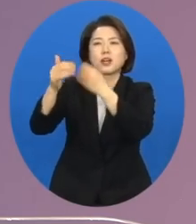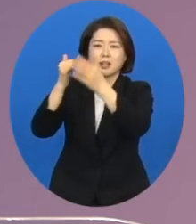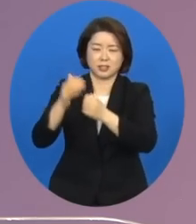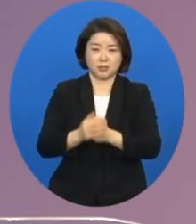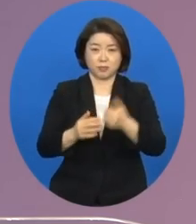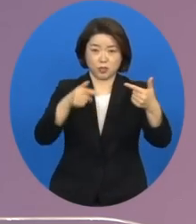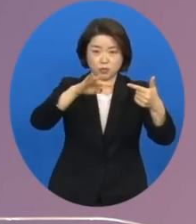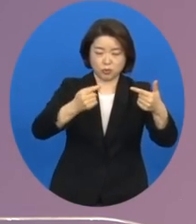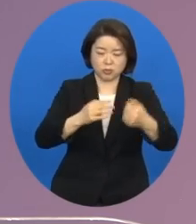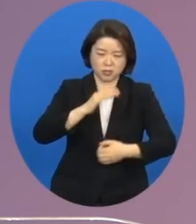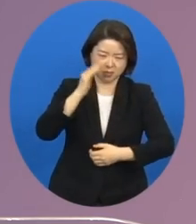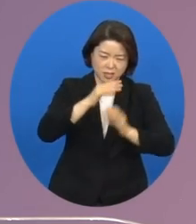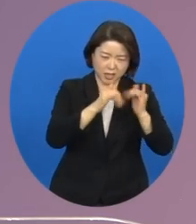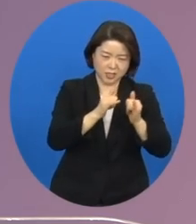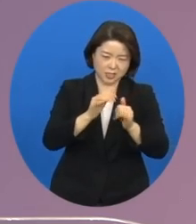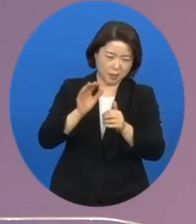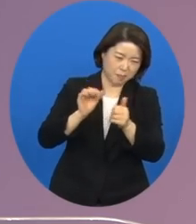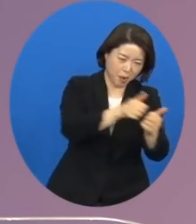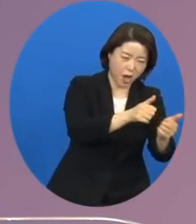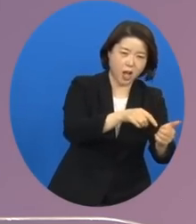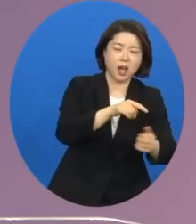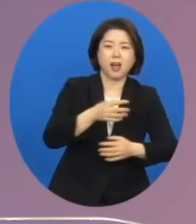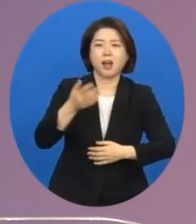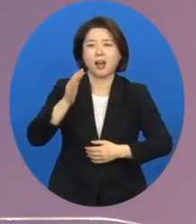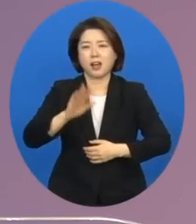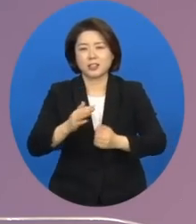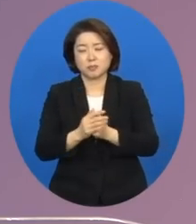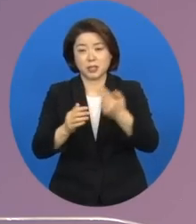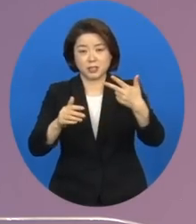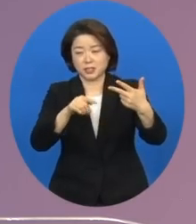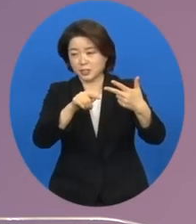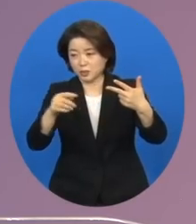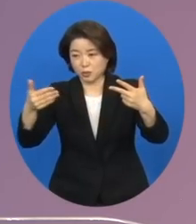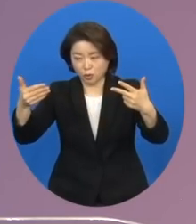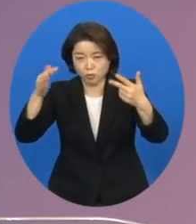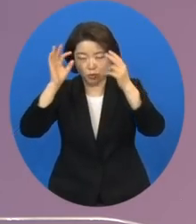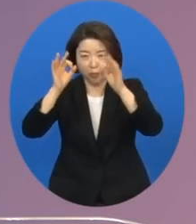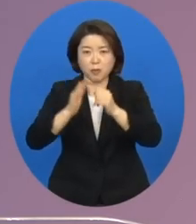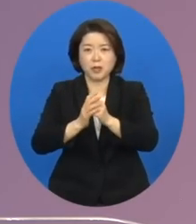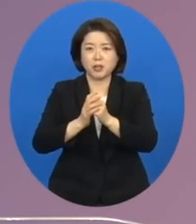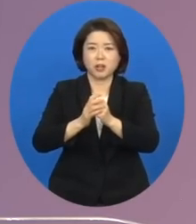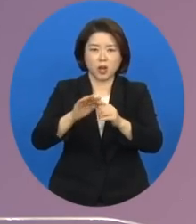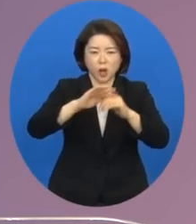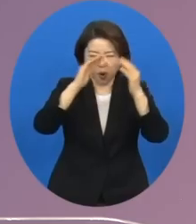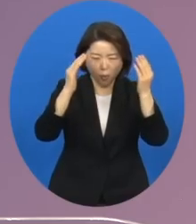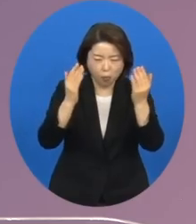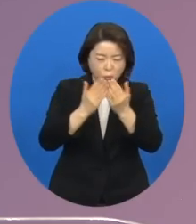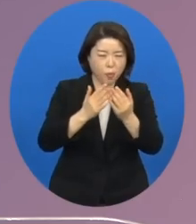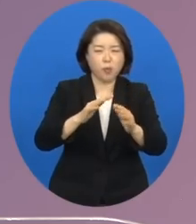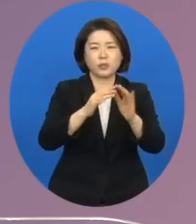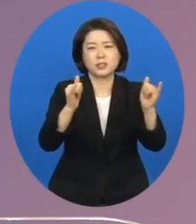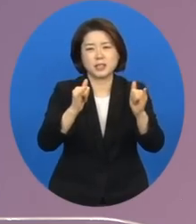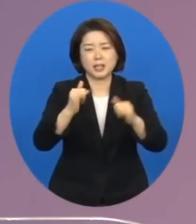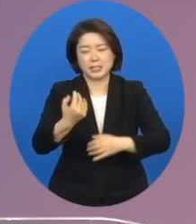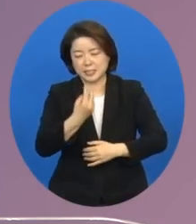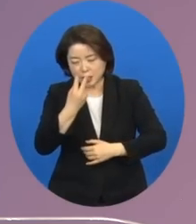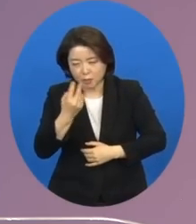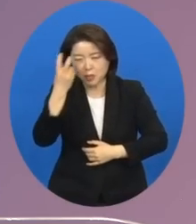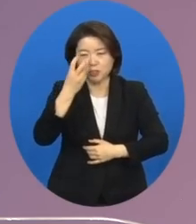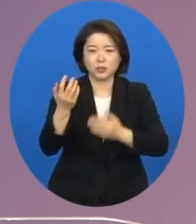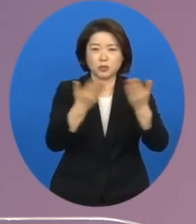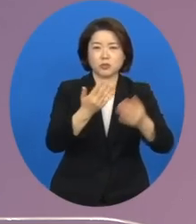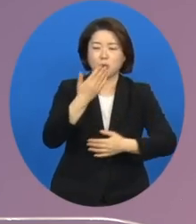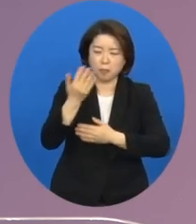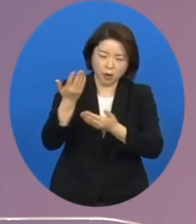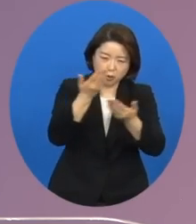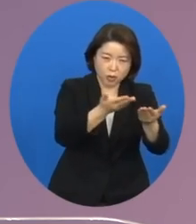6절의 악인들은 엎드러뜨리시는 하나님 7에서 구절을 보니까 온 자연 다스리시고 생명 지켜 주시고 먹을